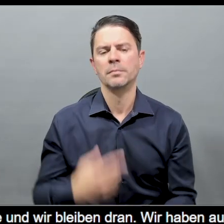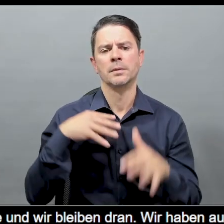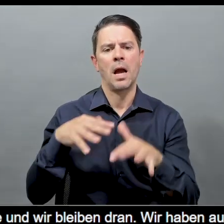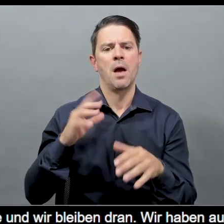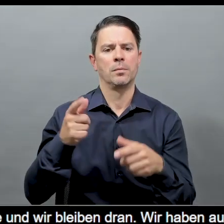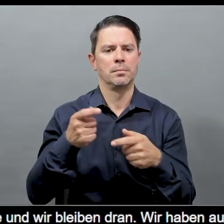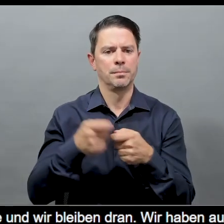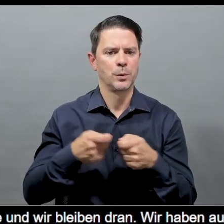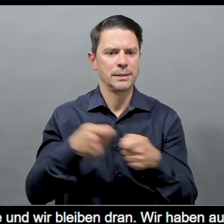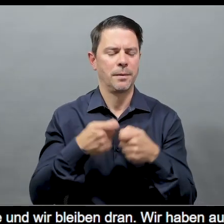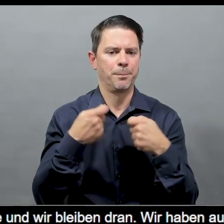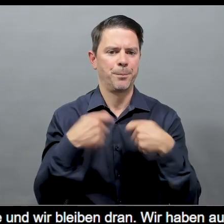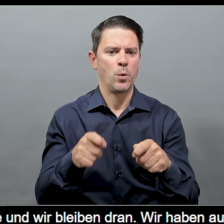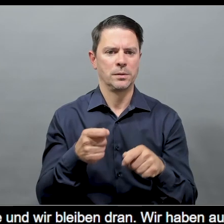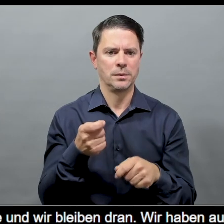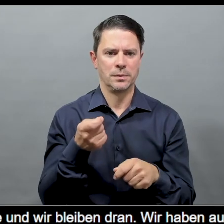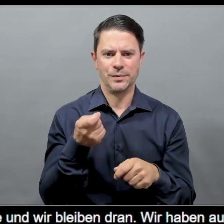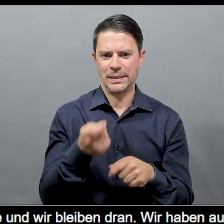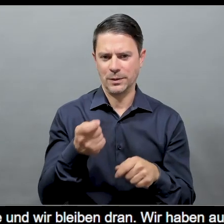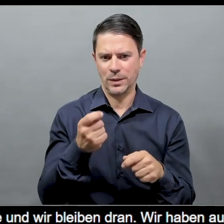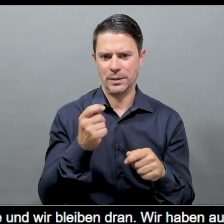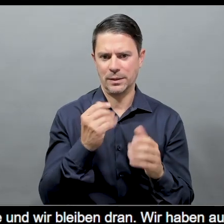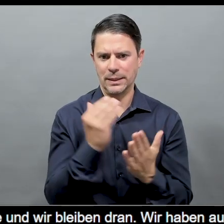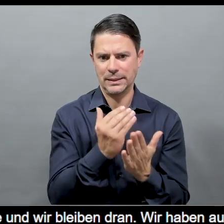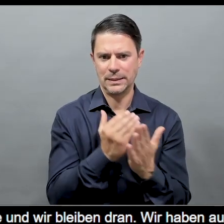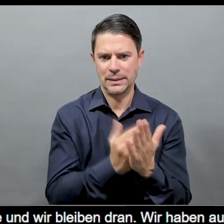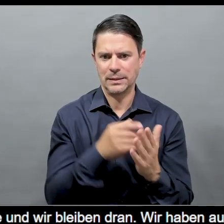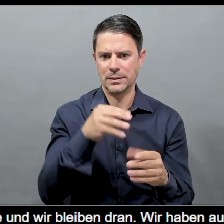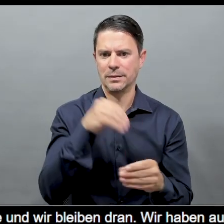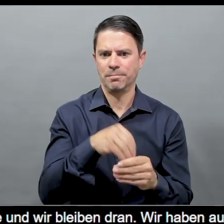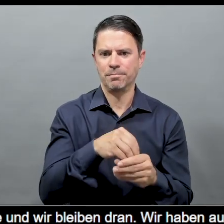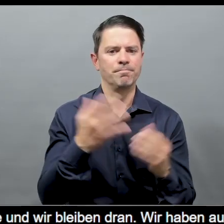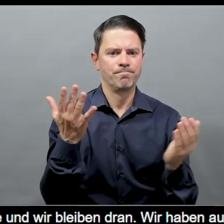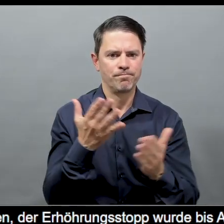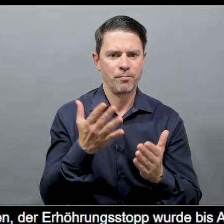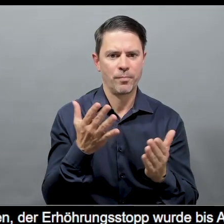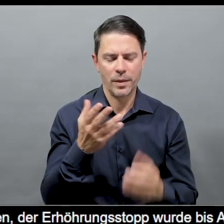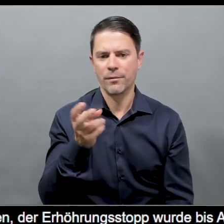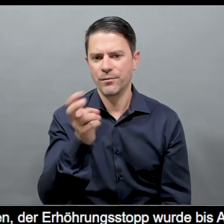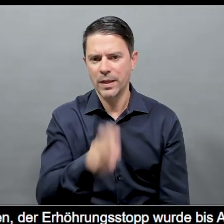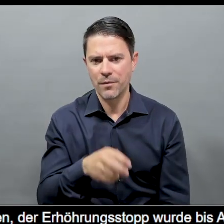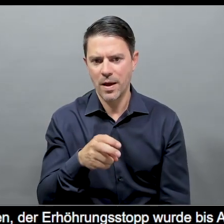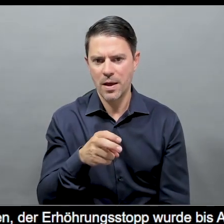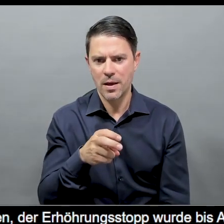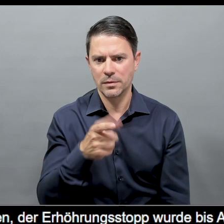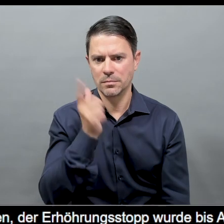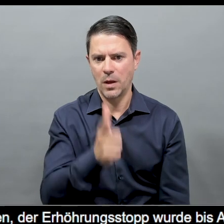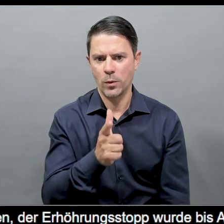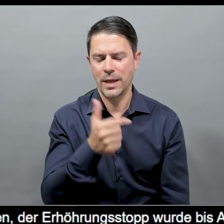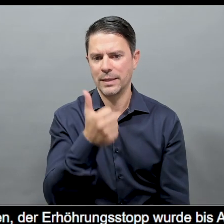Verordnung zum angespannten Wohnungsmarkt, das sogenannte Paragraf 201H-Baugesetzbuch. Und wir sind auch auf dem Weg,